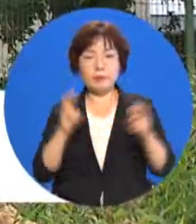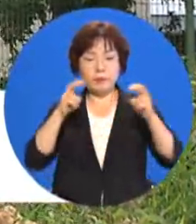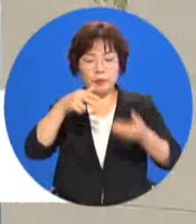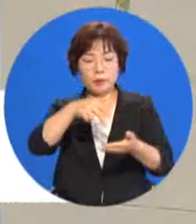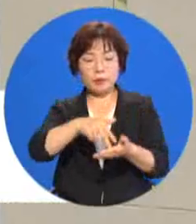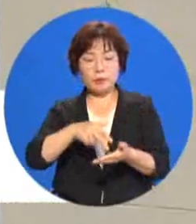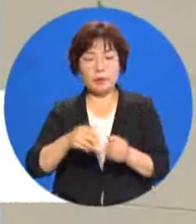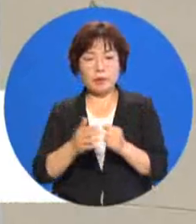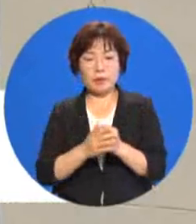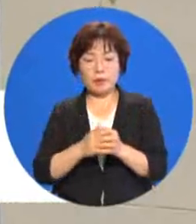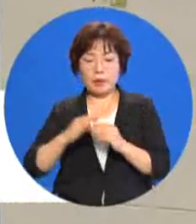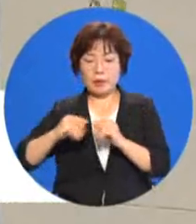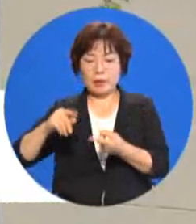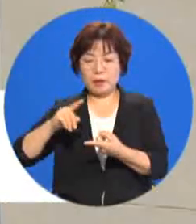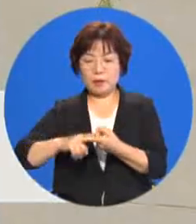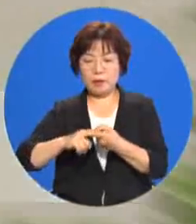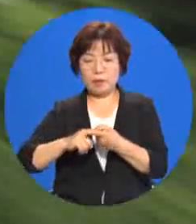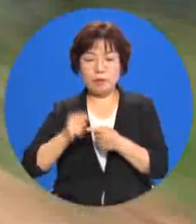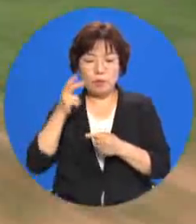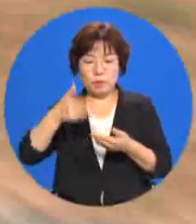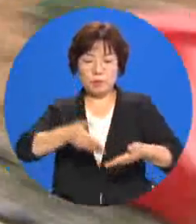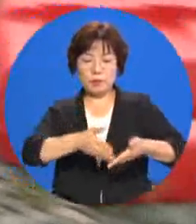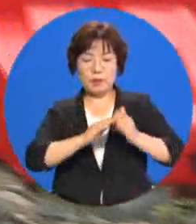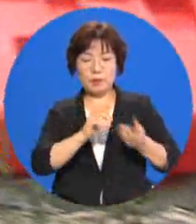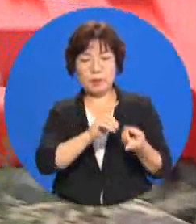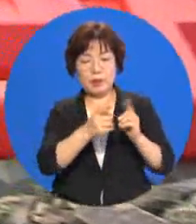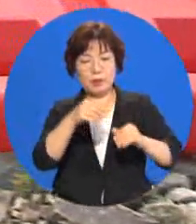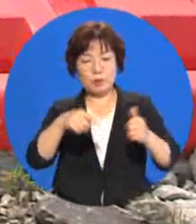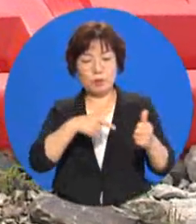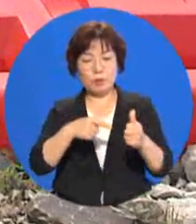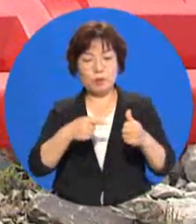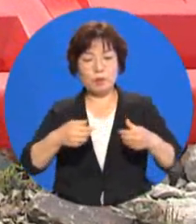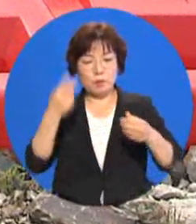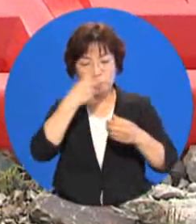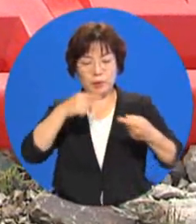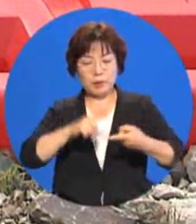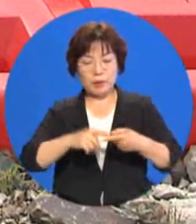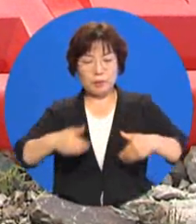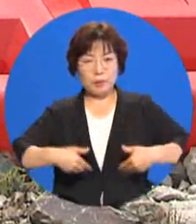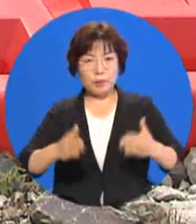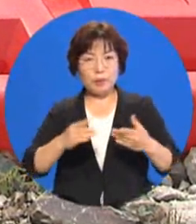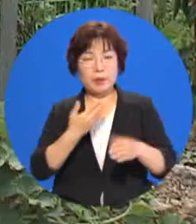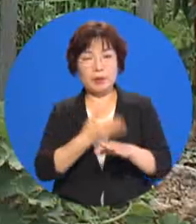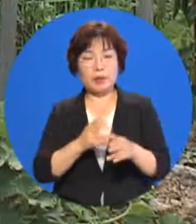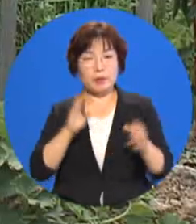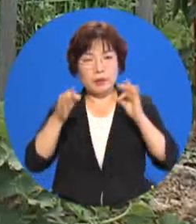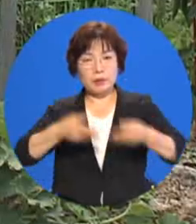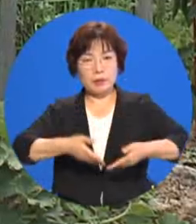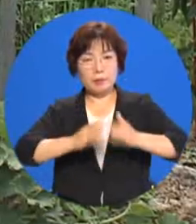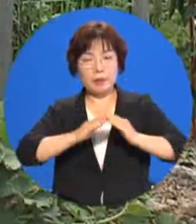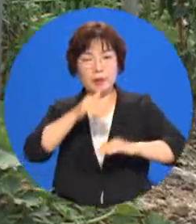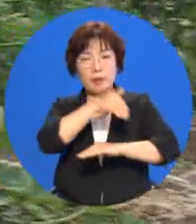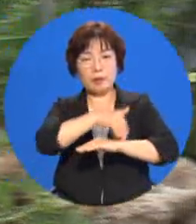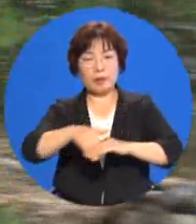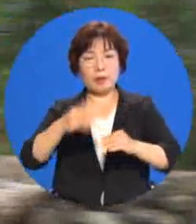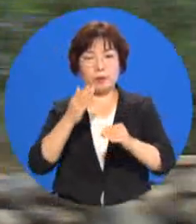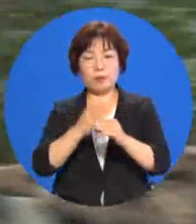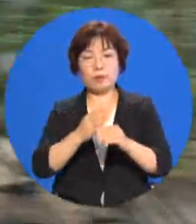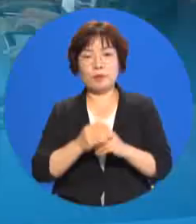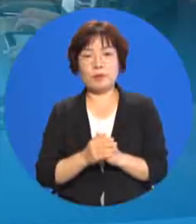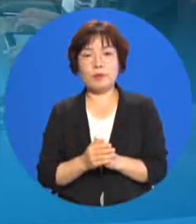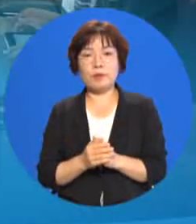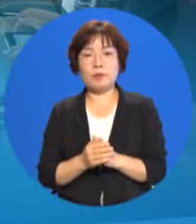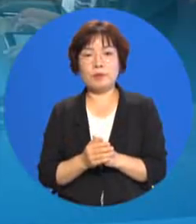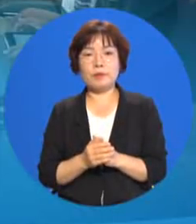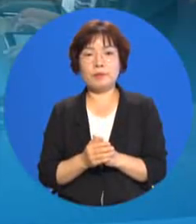측은 해당 부지에 숙박업소 대신 교육환경 심의가 필요 없는 다른 업종을 고려하고 있는 것으로 알려졌습니다.